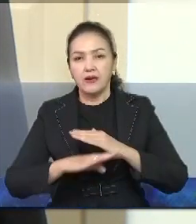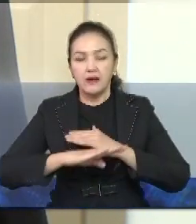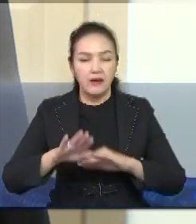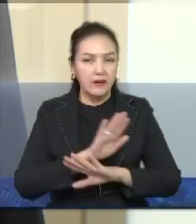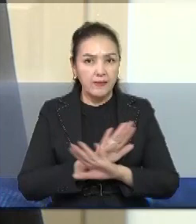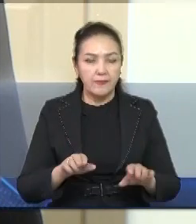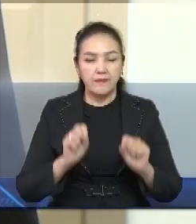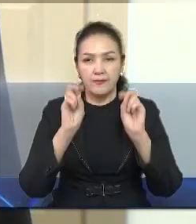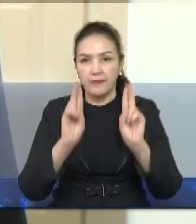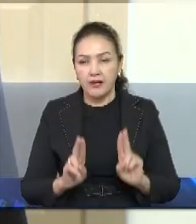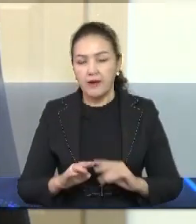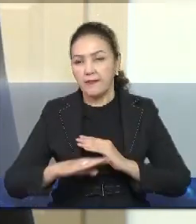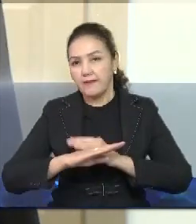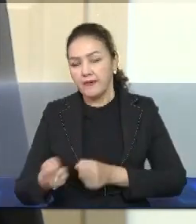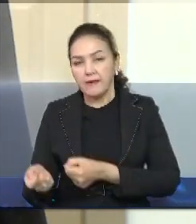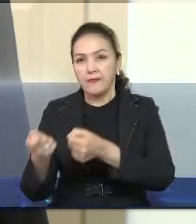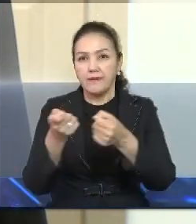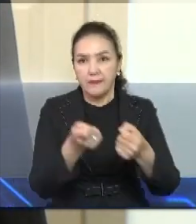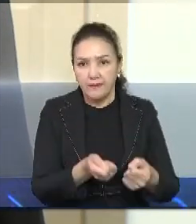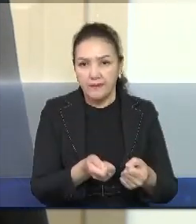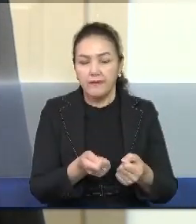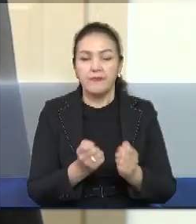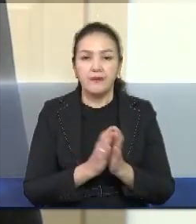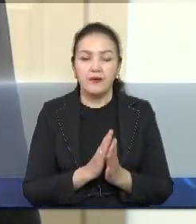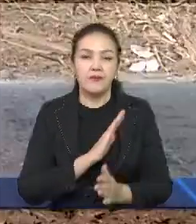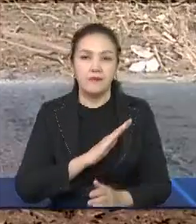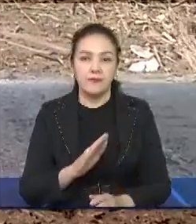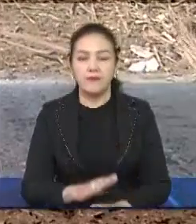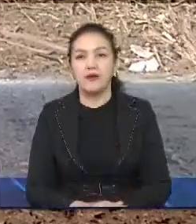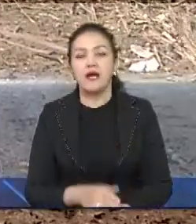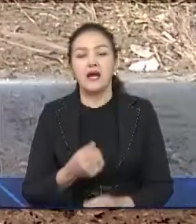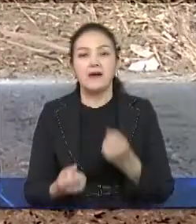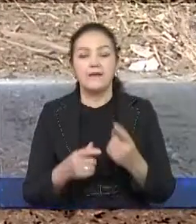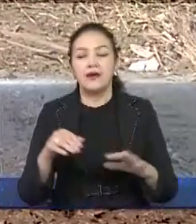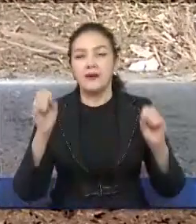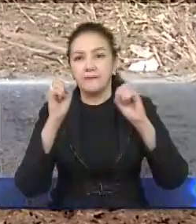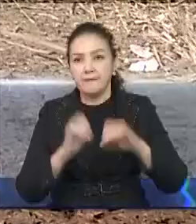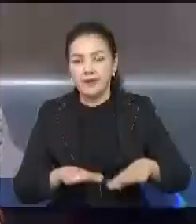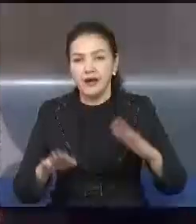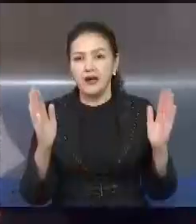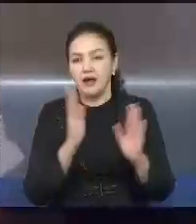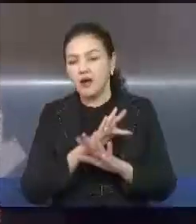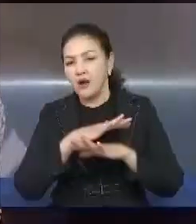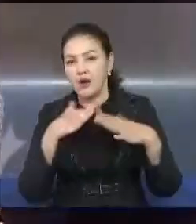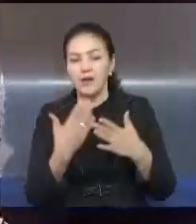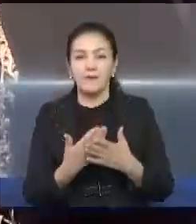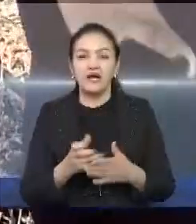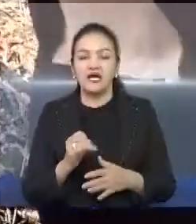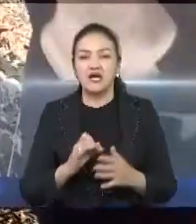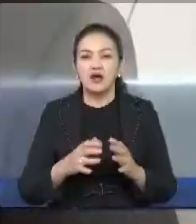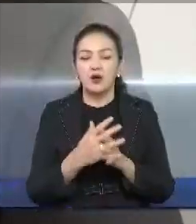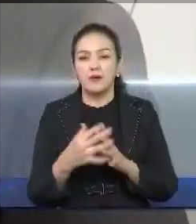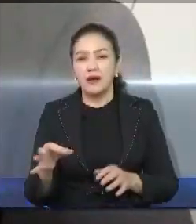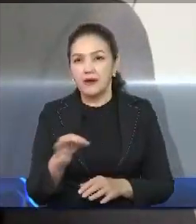оны арнайы бекітілген полигондарға шығарса деген ұсыныс беріледі. Анықталған стихиялық қоқыс алаңдарының көп бөлігі шаһар